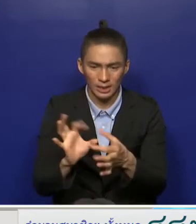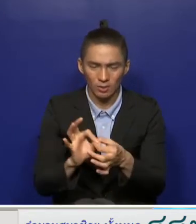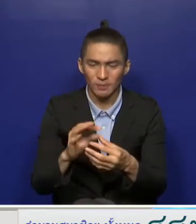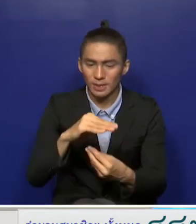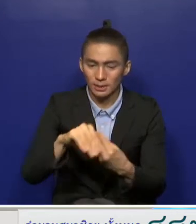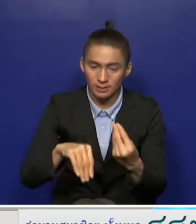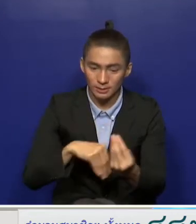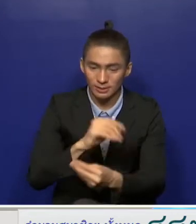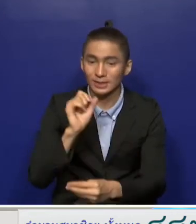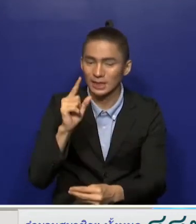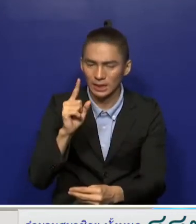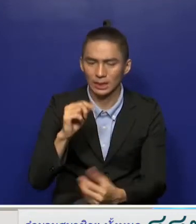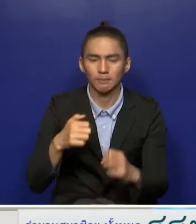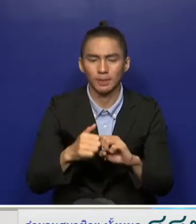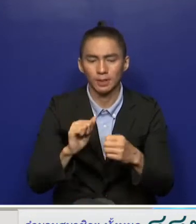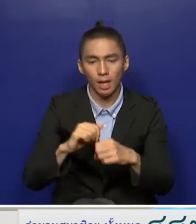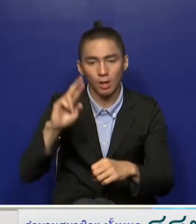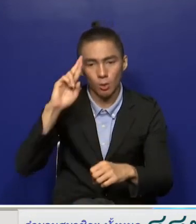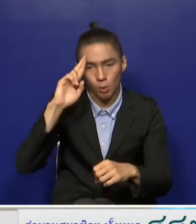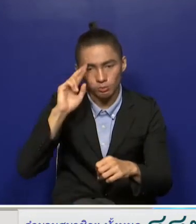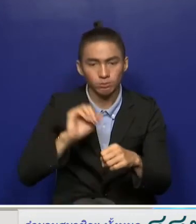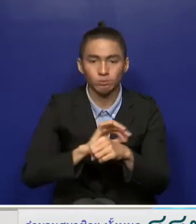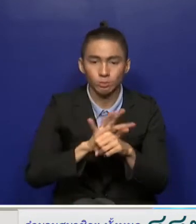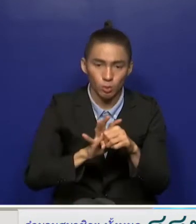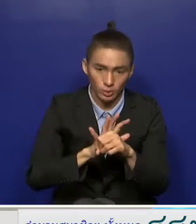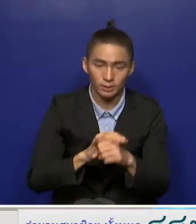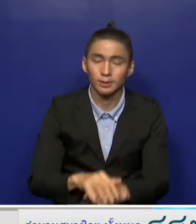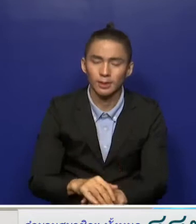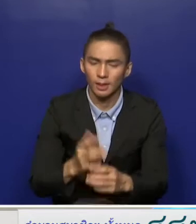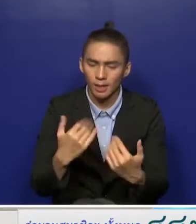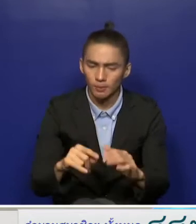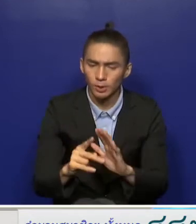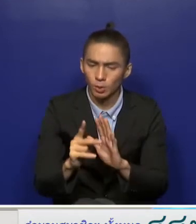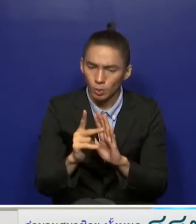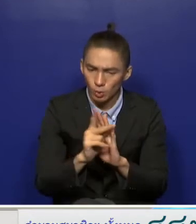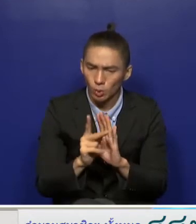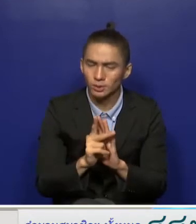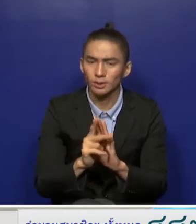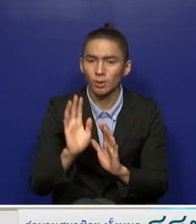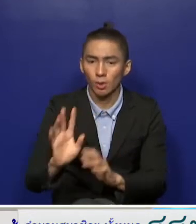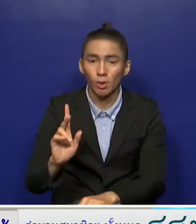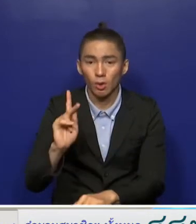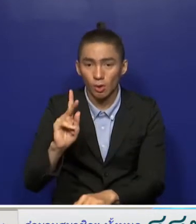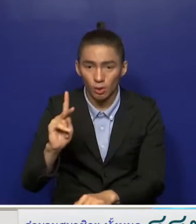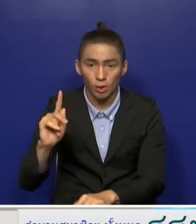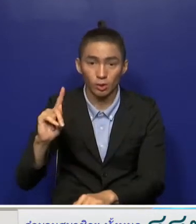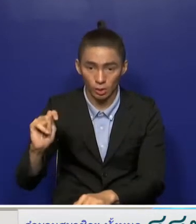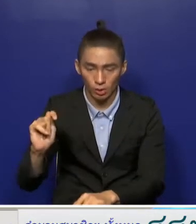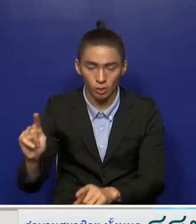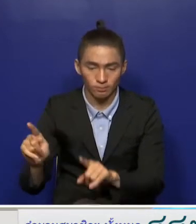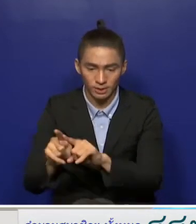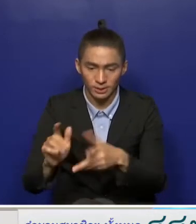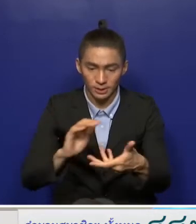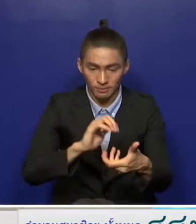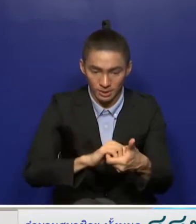กิจ และในเรื่องของโควิดกับกฎตกาที่ก่อก่อตอ ทจับมือกับองคกรปของสวท้ถิ่น